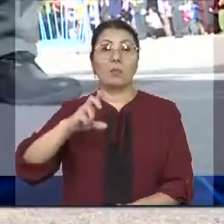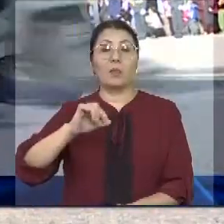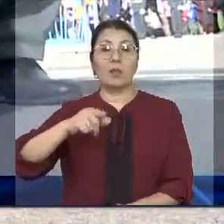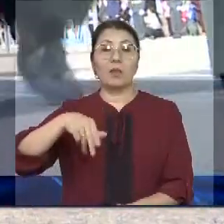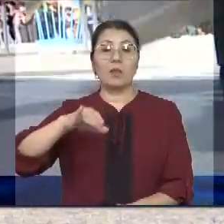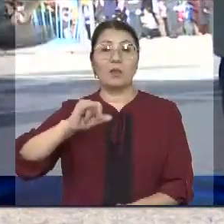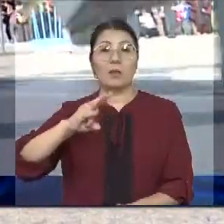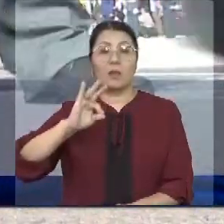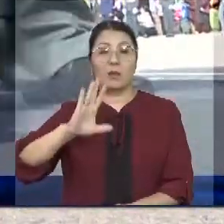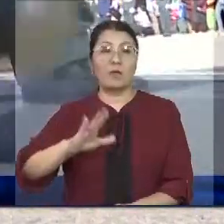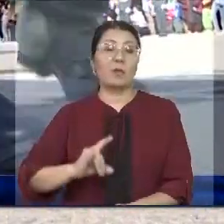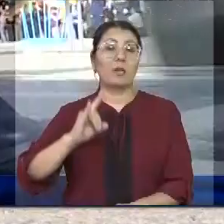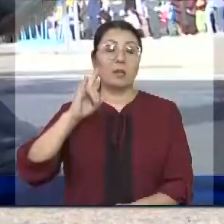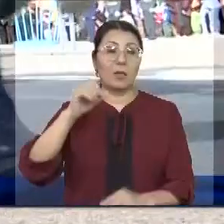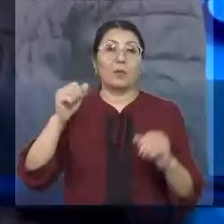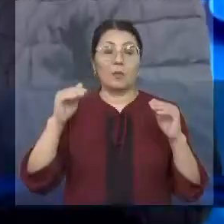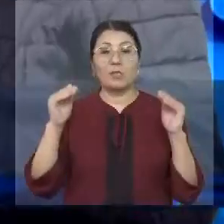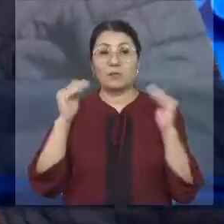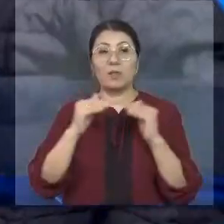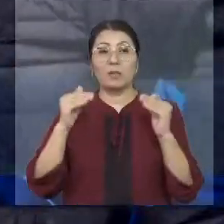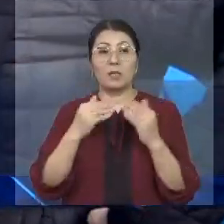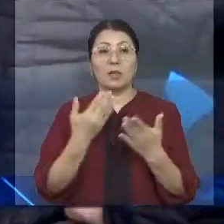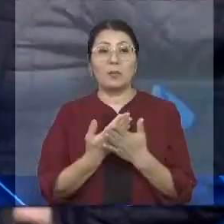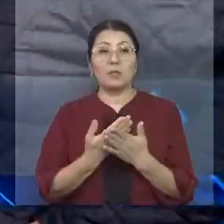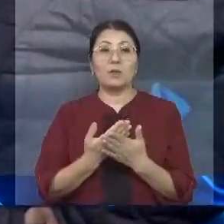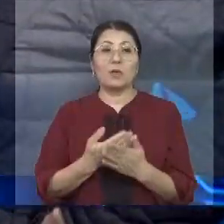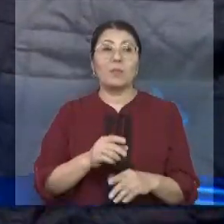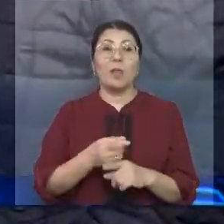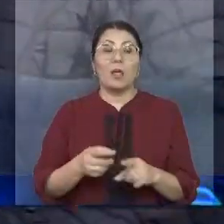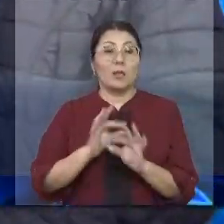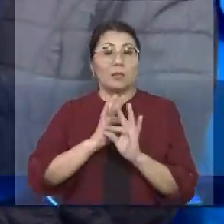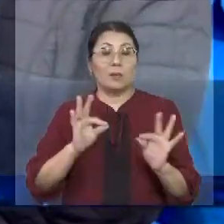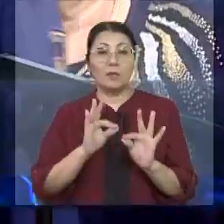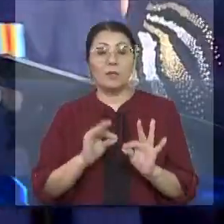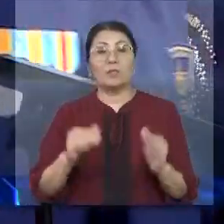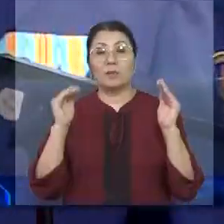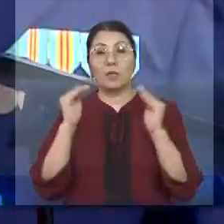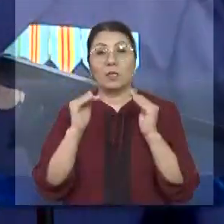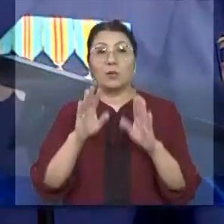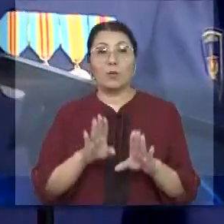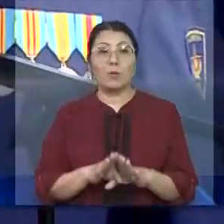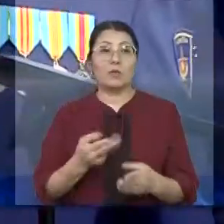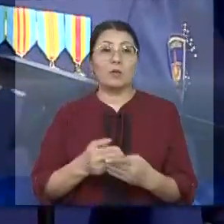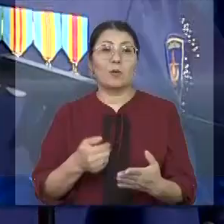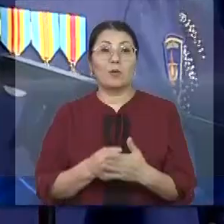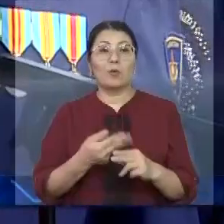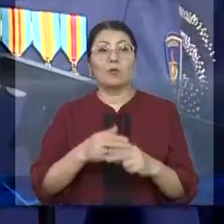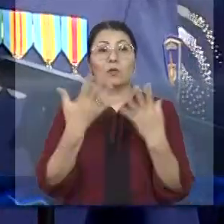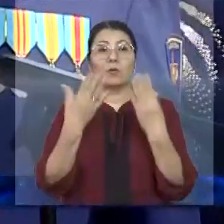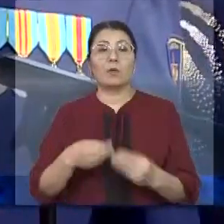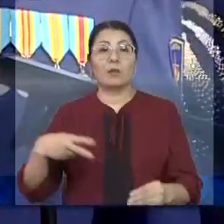институт авиация саласындағы барлық жаңашылдықтарды меңгеруге мүмкіндік беретін бірегей оқу орны. Бүгінге дейін